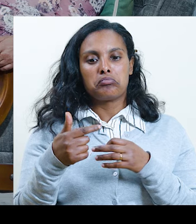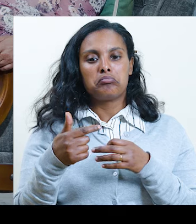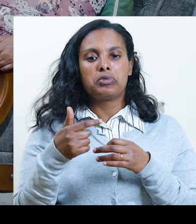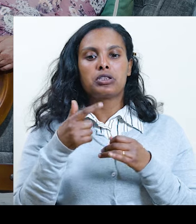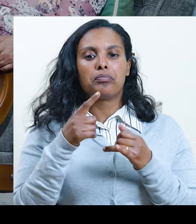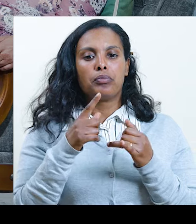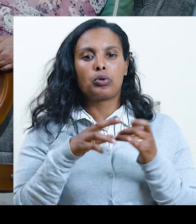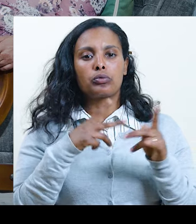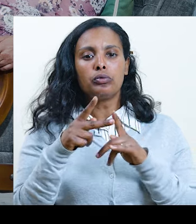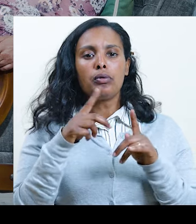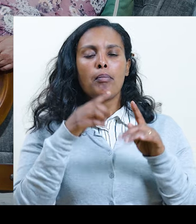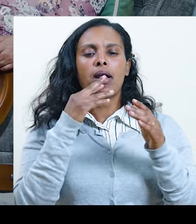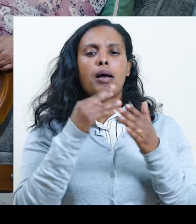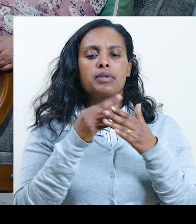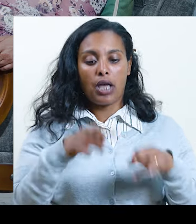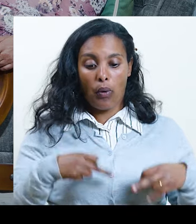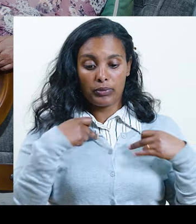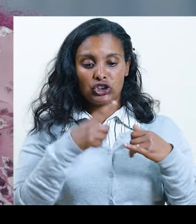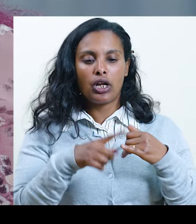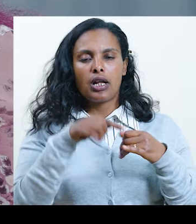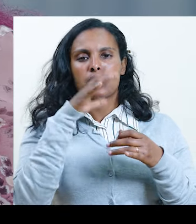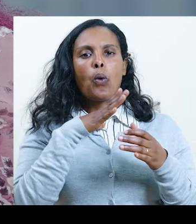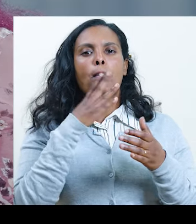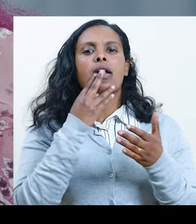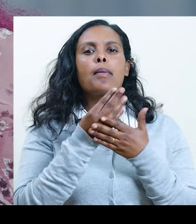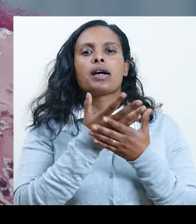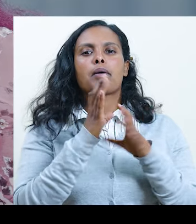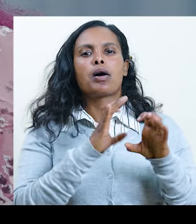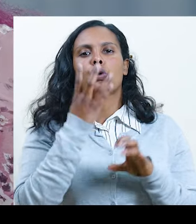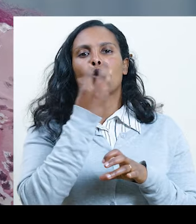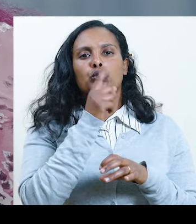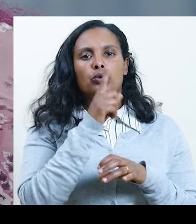እስከ ህይወት መጨረሻ ለሰዎች መልካም ነገር አድርገው ቢያልፉ፣